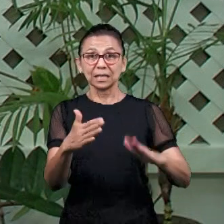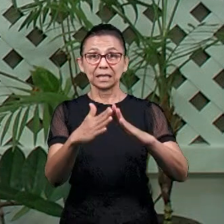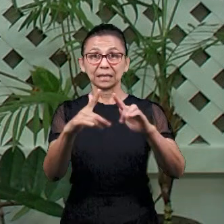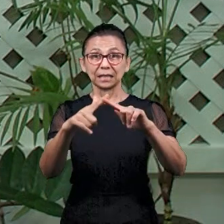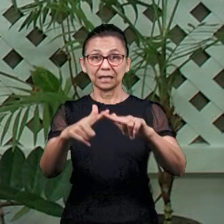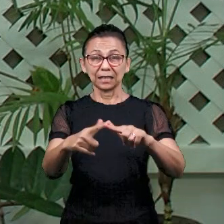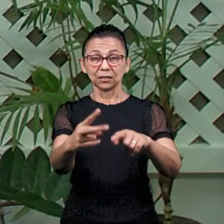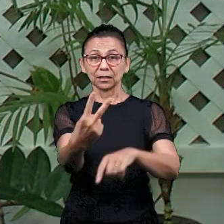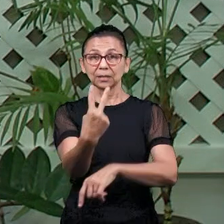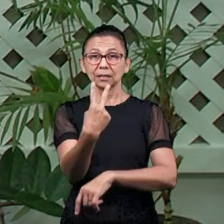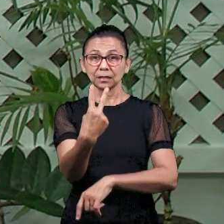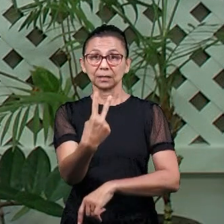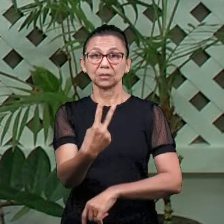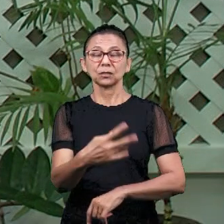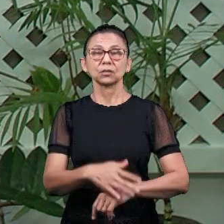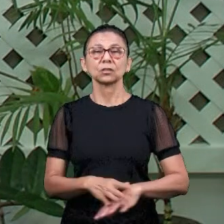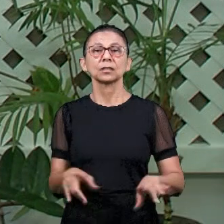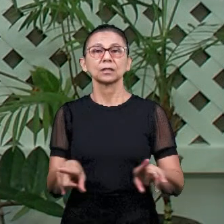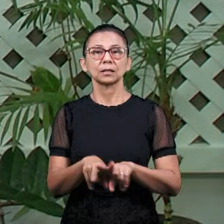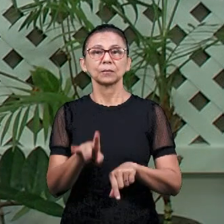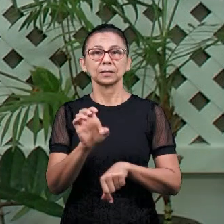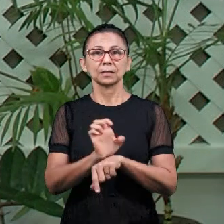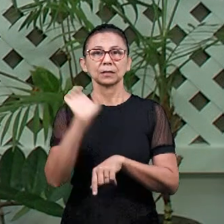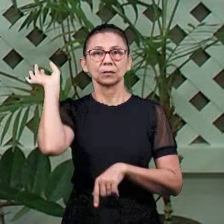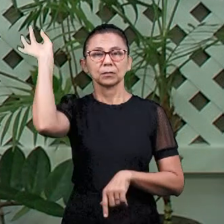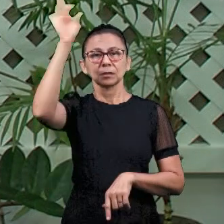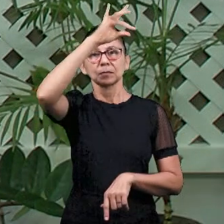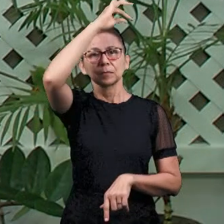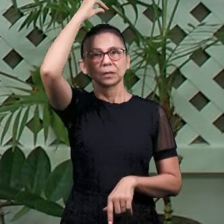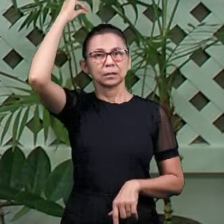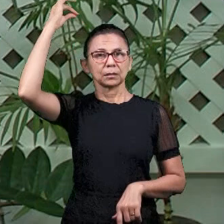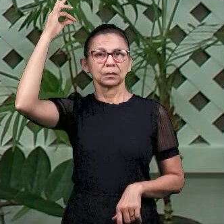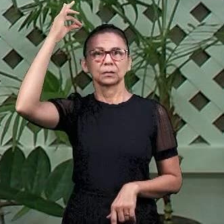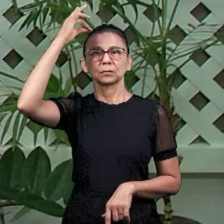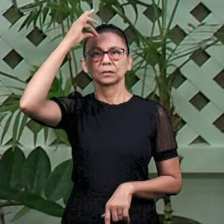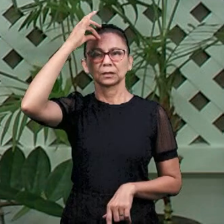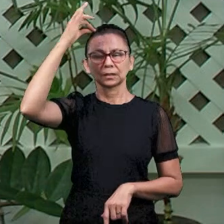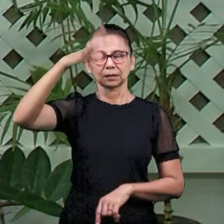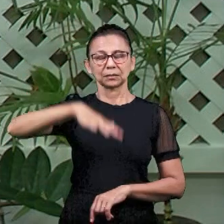Donc l'état do Espírito Santo ici apparaît en deuxième. Minas Gerais,